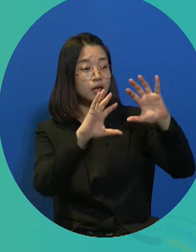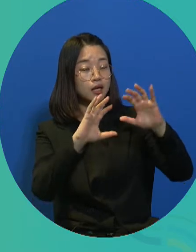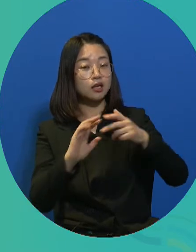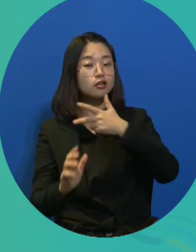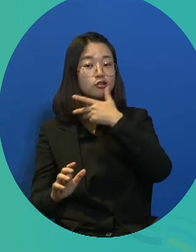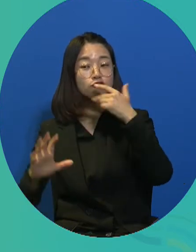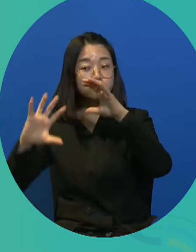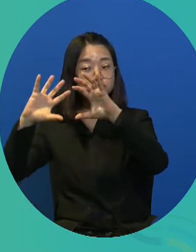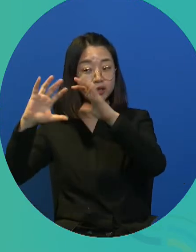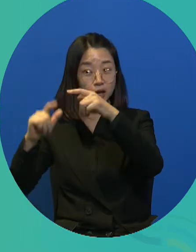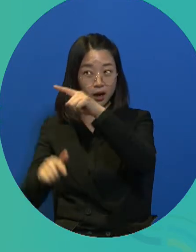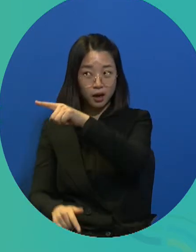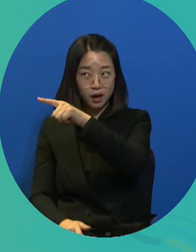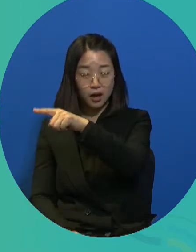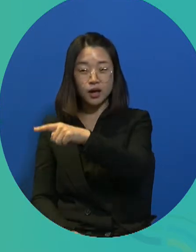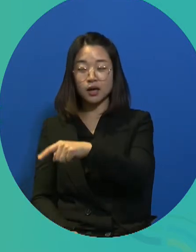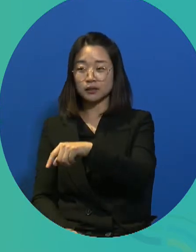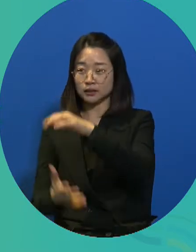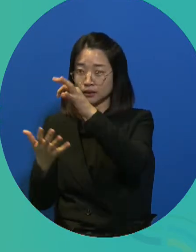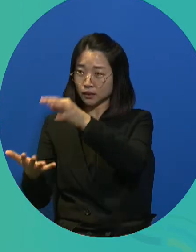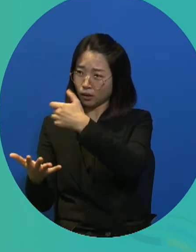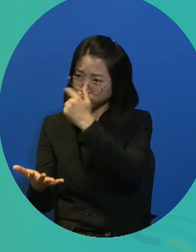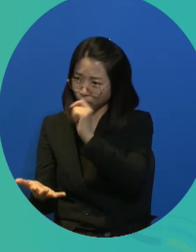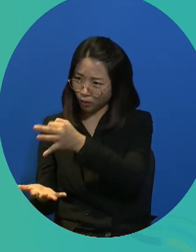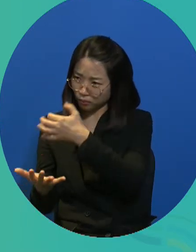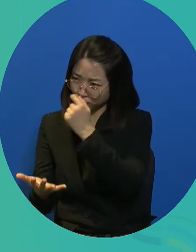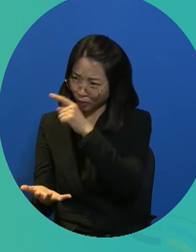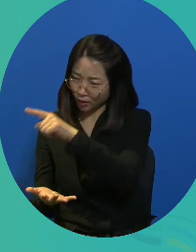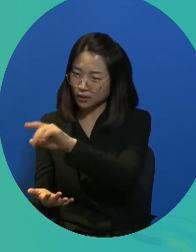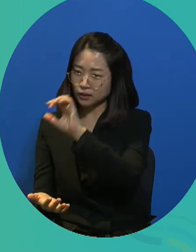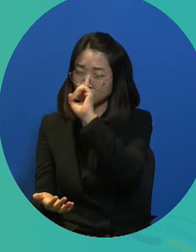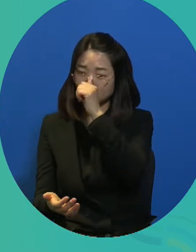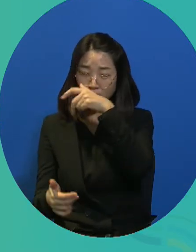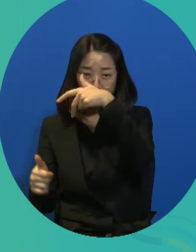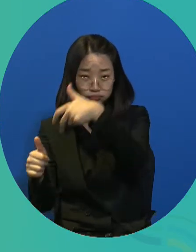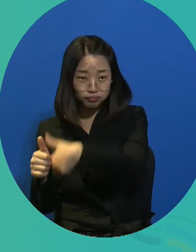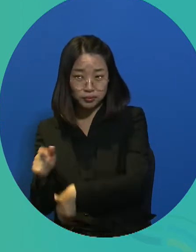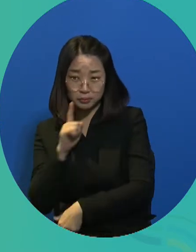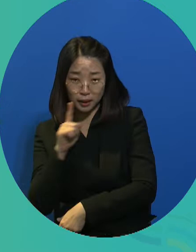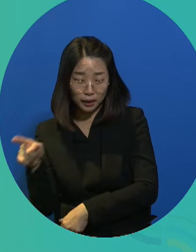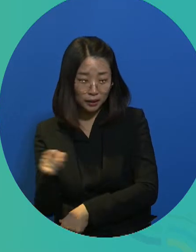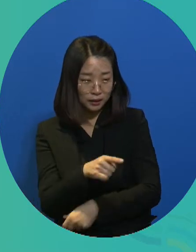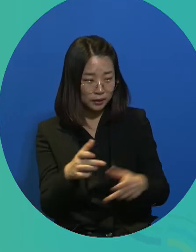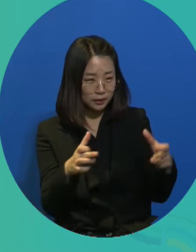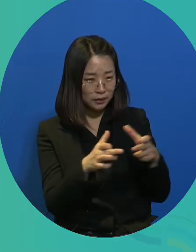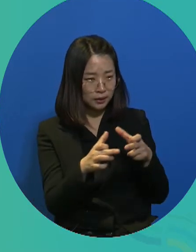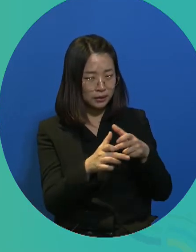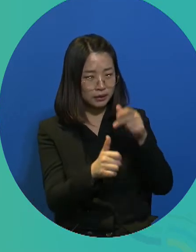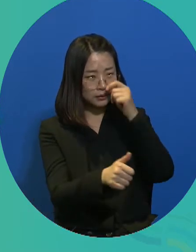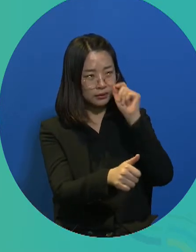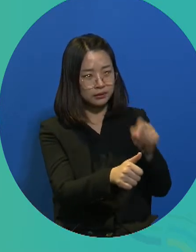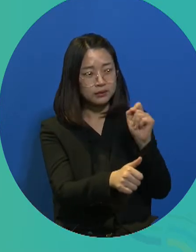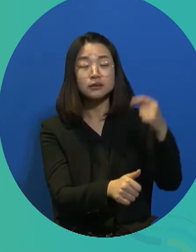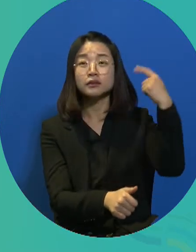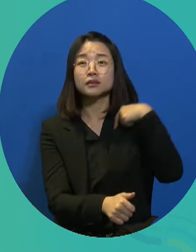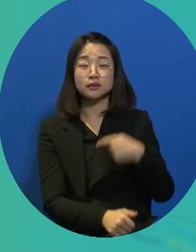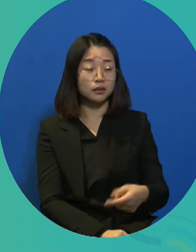되고 복지수당 자체가 많이 삭감되고 예산이 삭감됐기 때문에 그렇습니다.